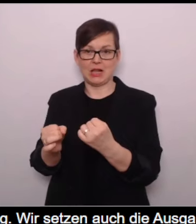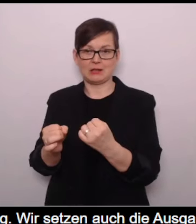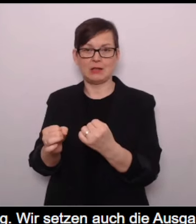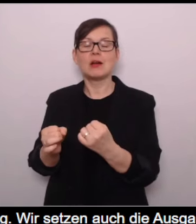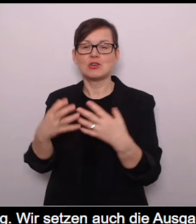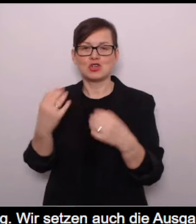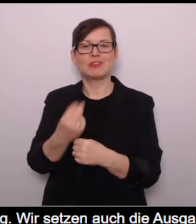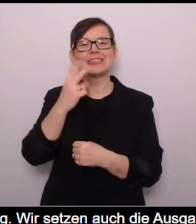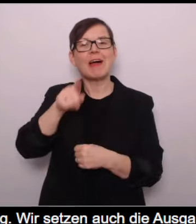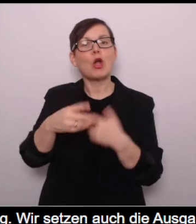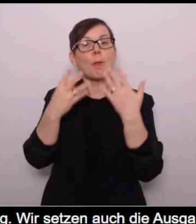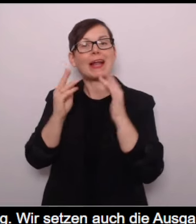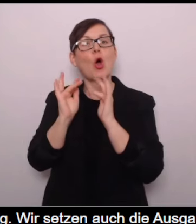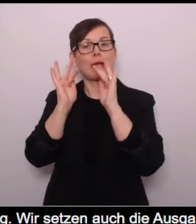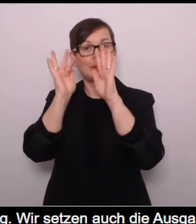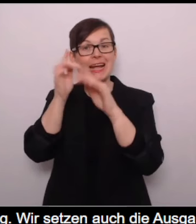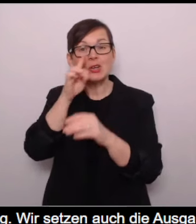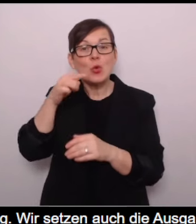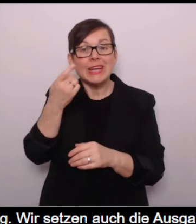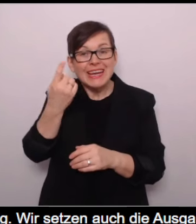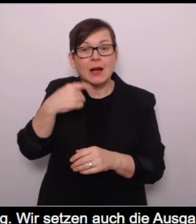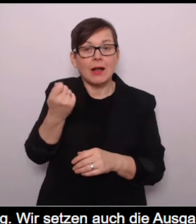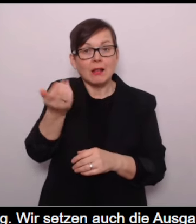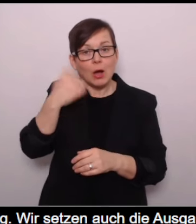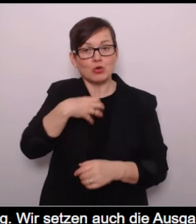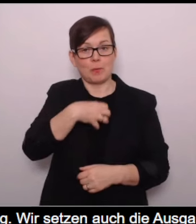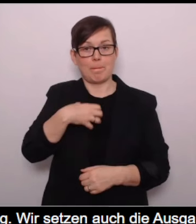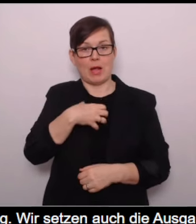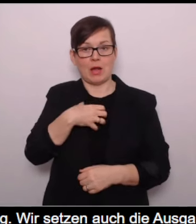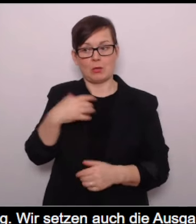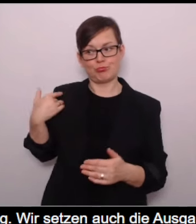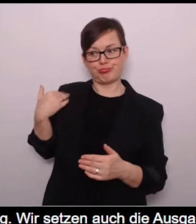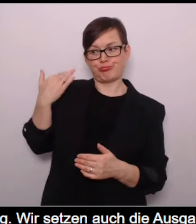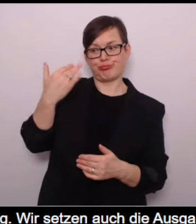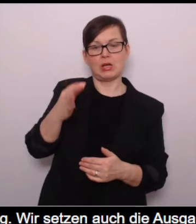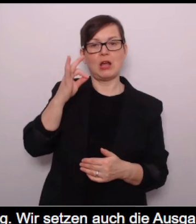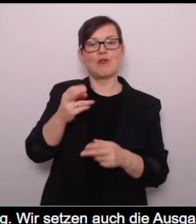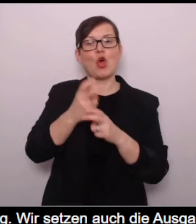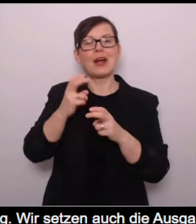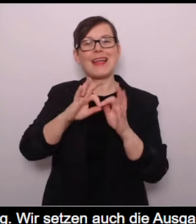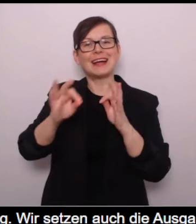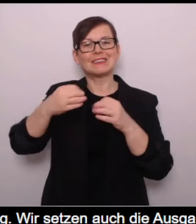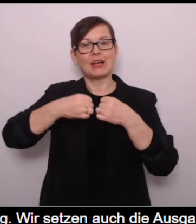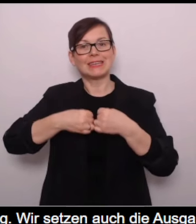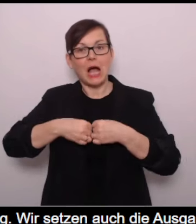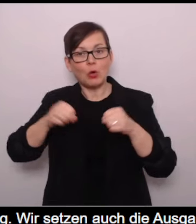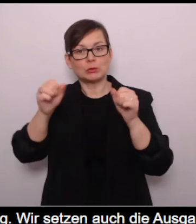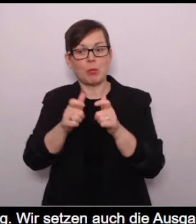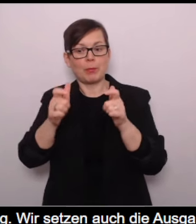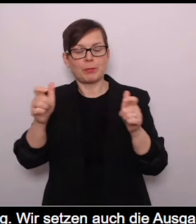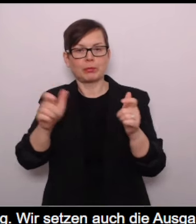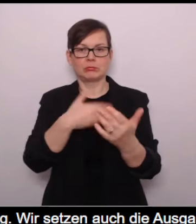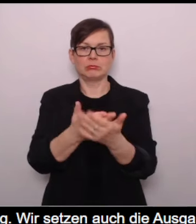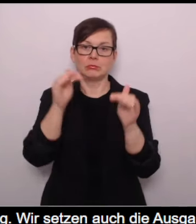Haushaltes dafür gesorgt, dass 2,9 Milliarden nur bayerische Gelder alleine jetzt in den letzten